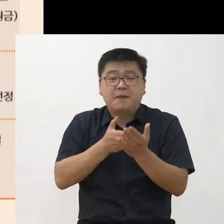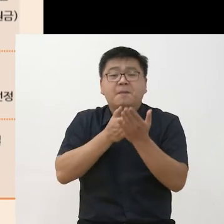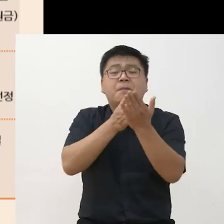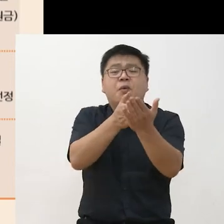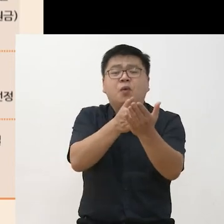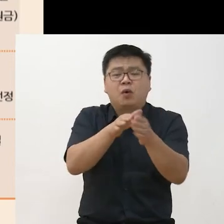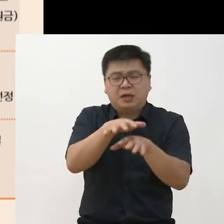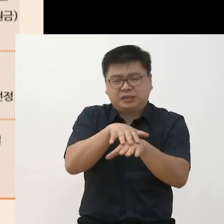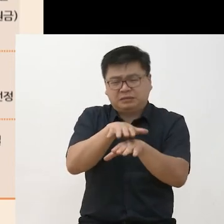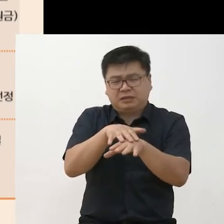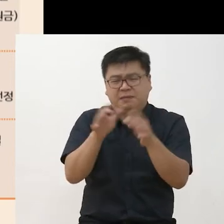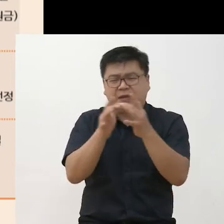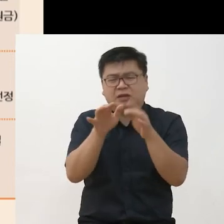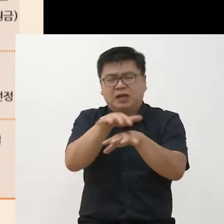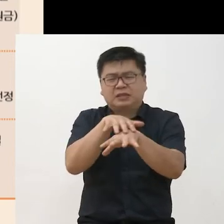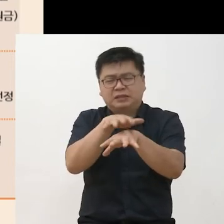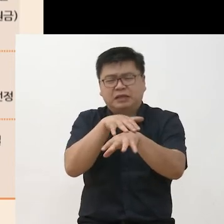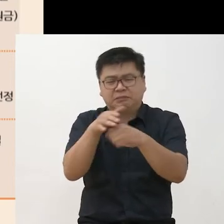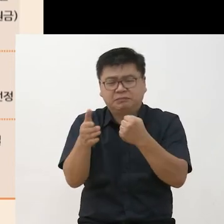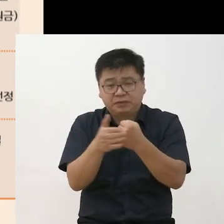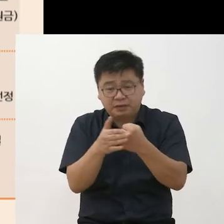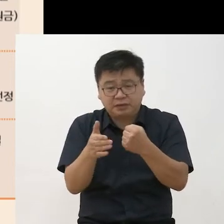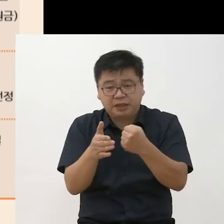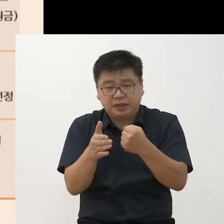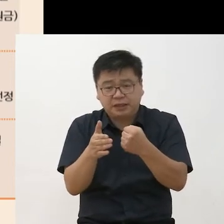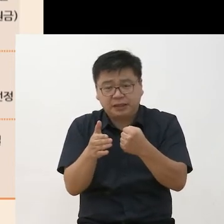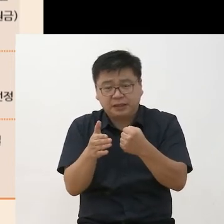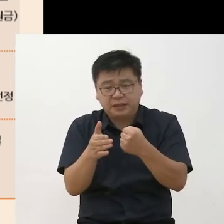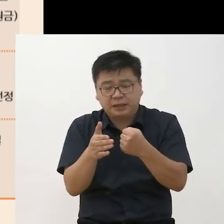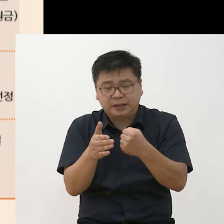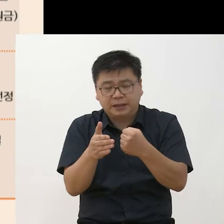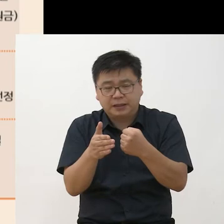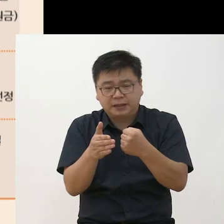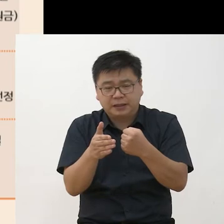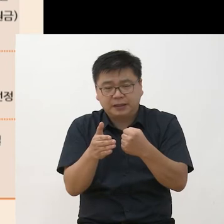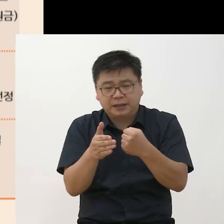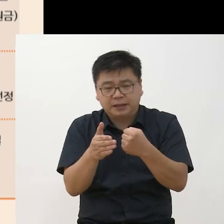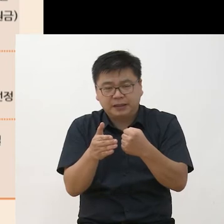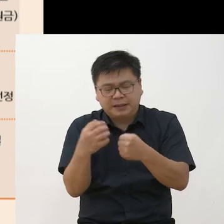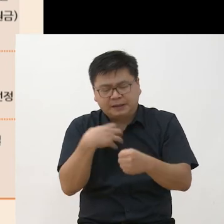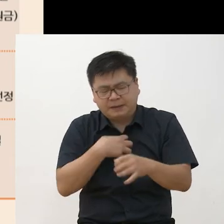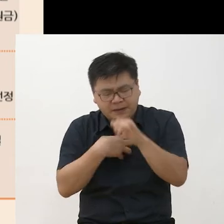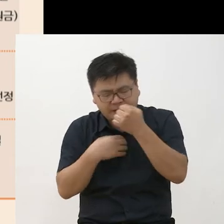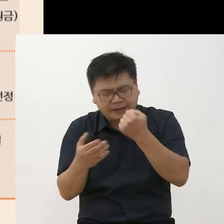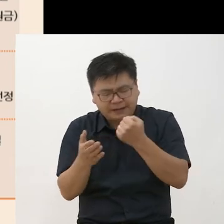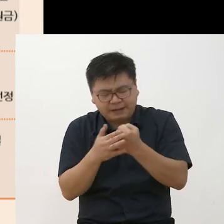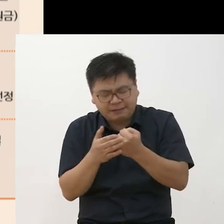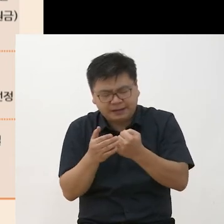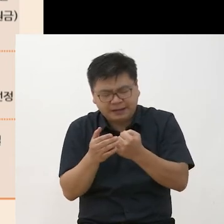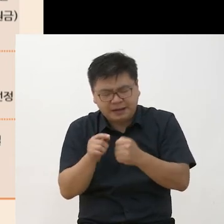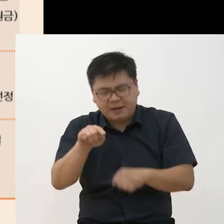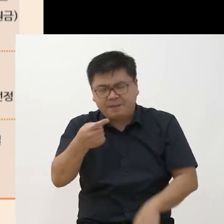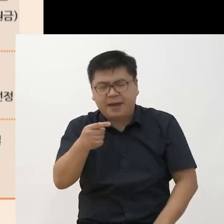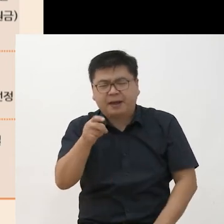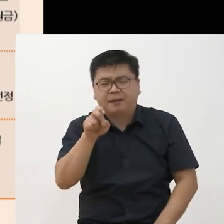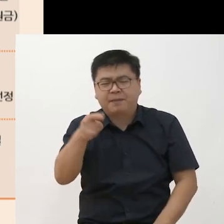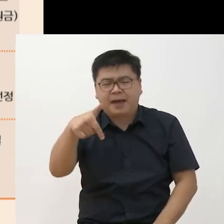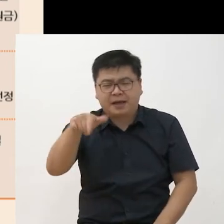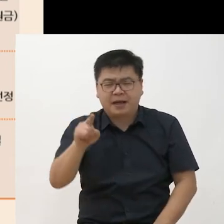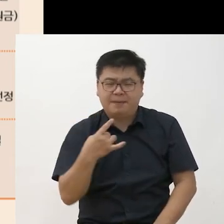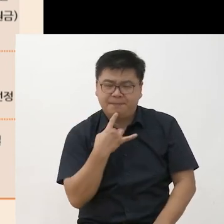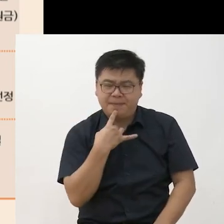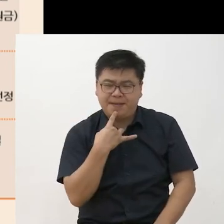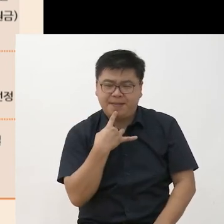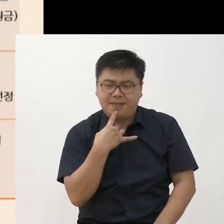시스템의 용량과 통신 지체가 발생할 수 있는 그런 우려 등을 예방하기 위해서